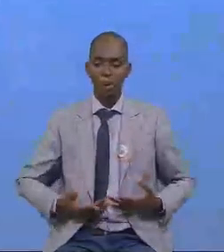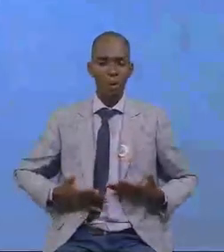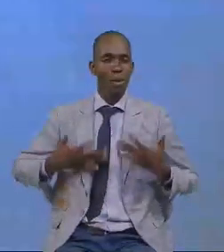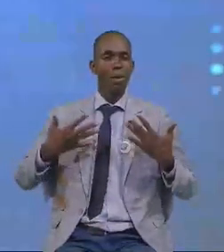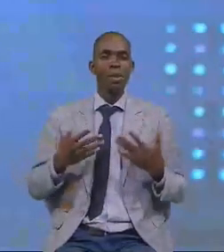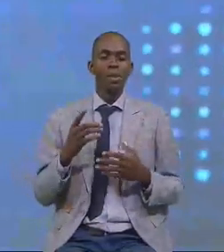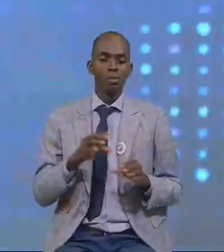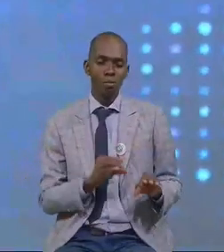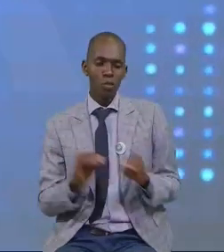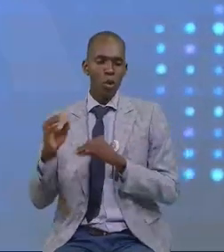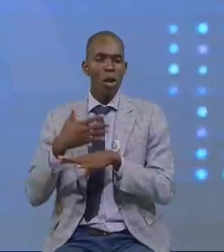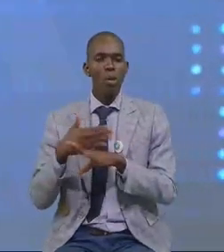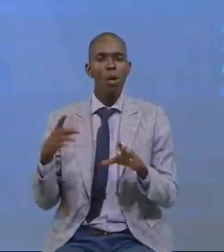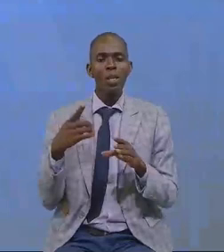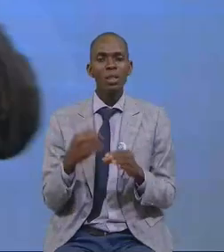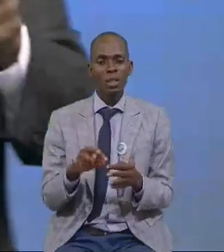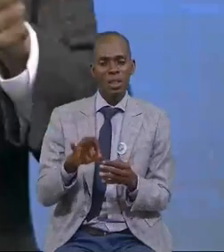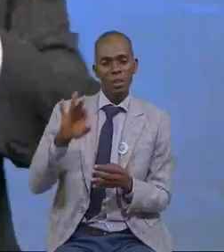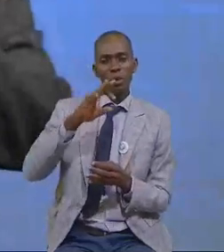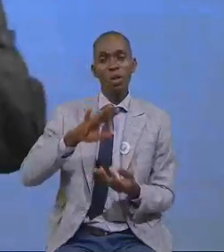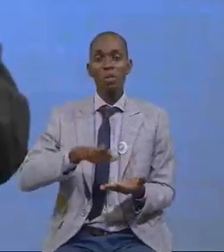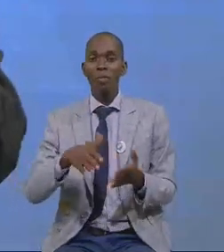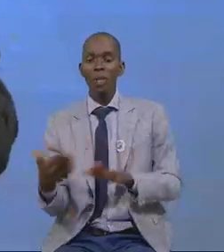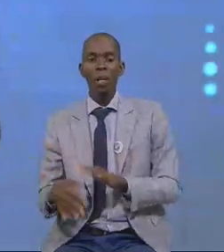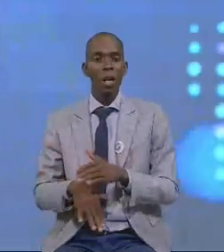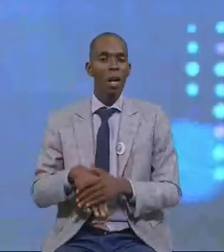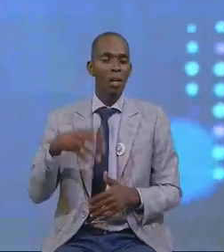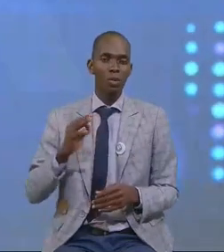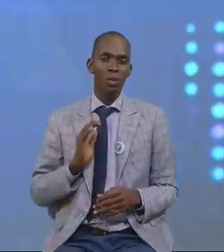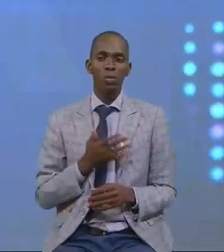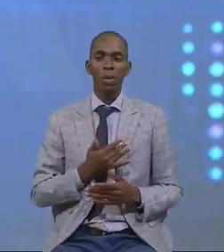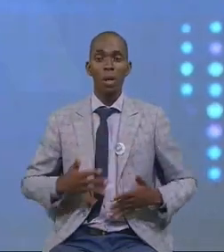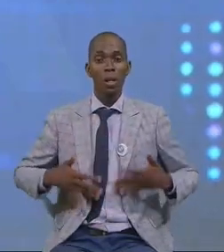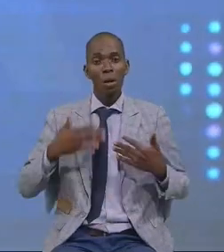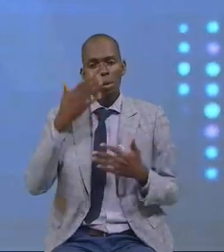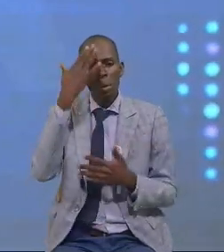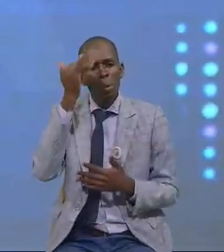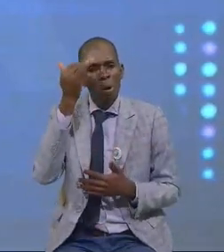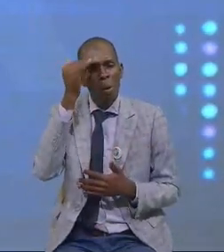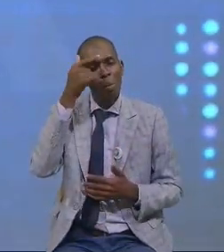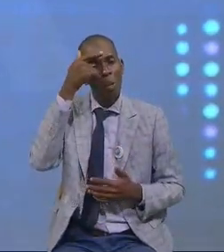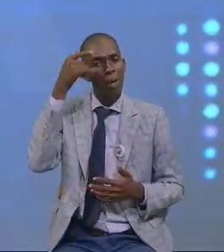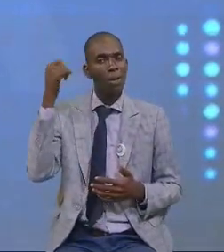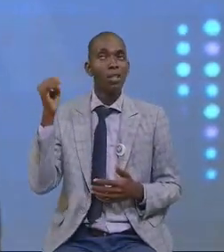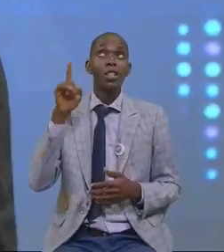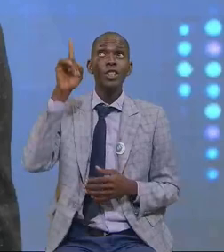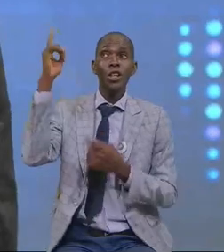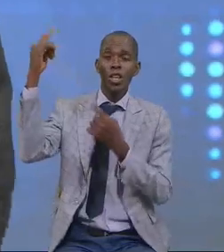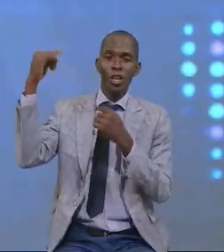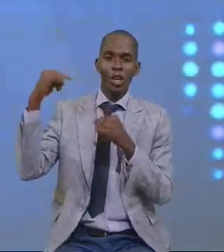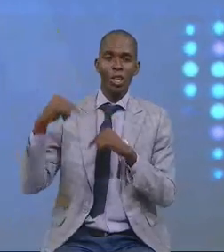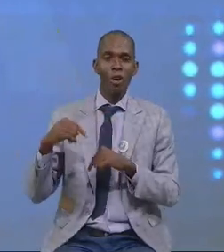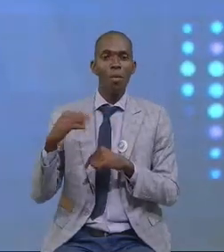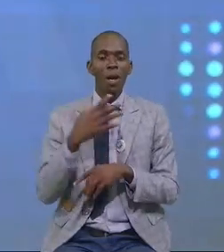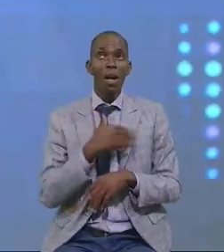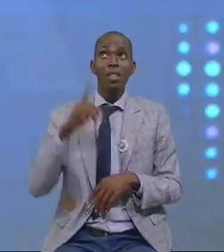il chasse l'esprit de mort de notre vie parce qu'il est venu et il a